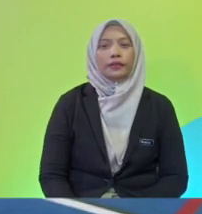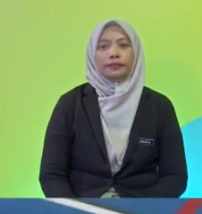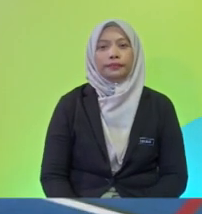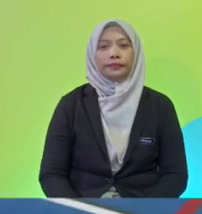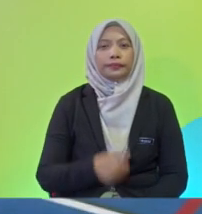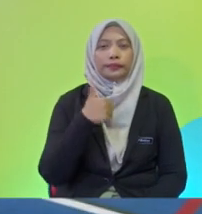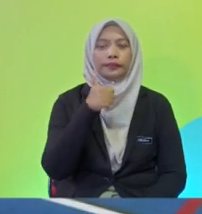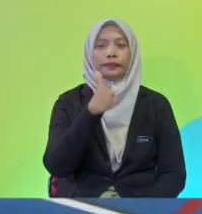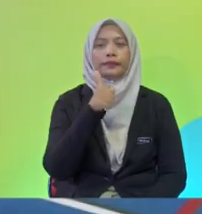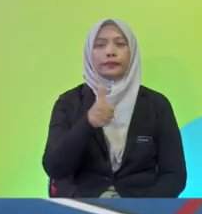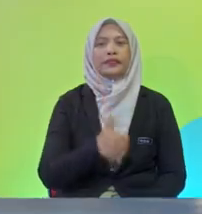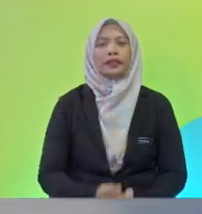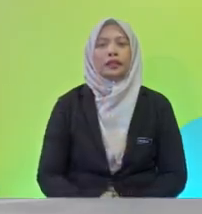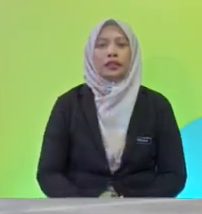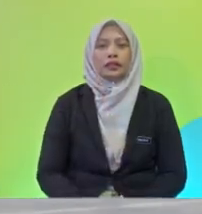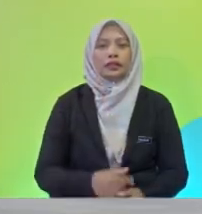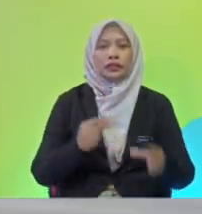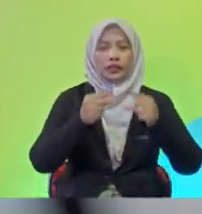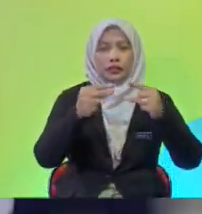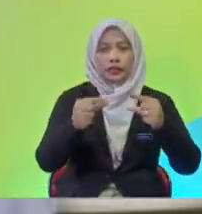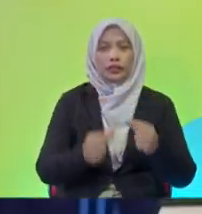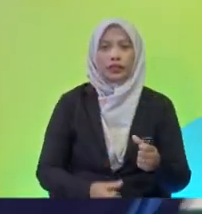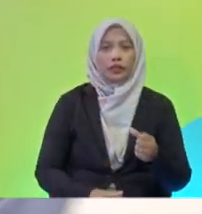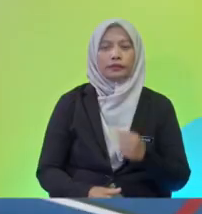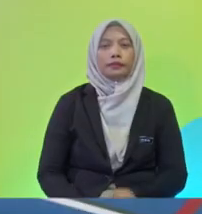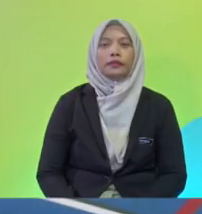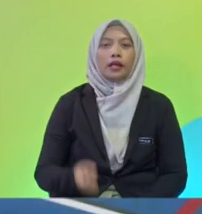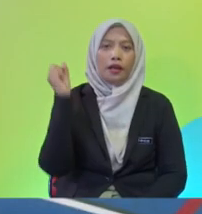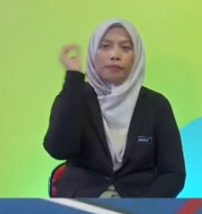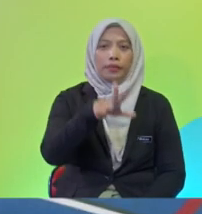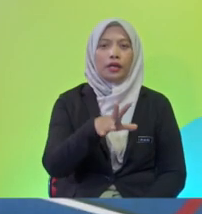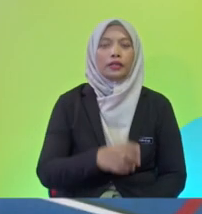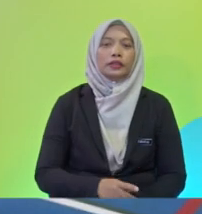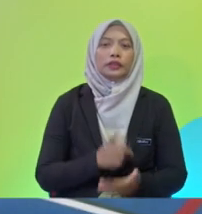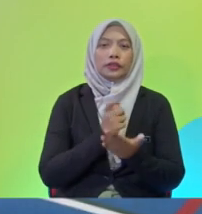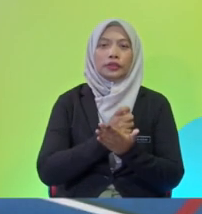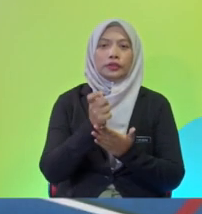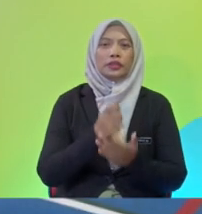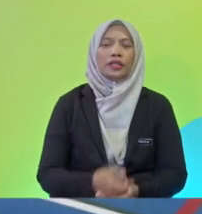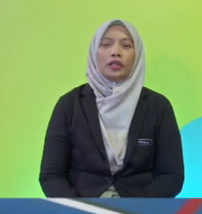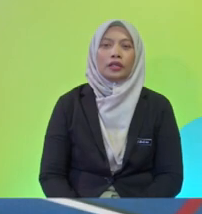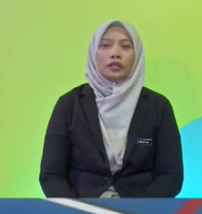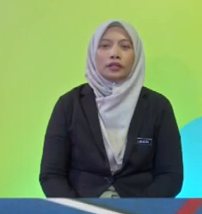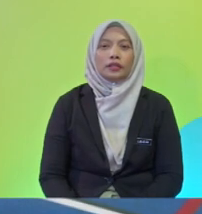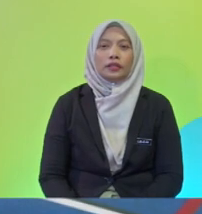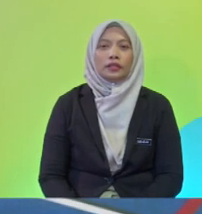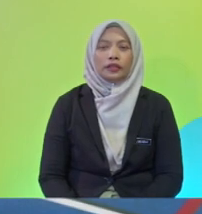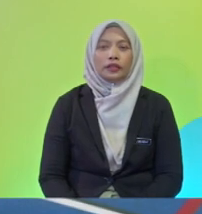Nice. Okey, okey. Terus.